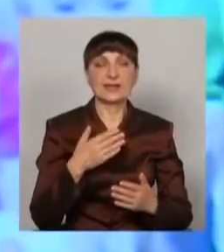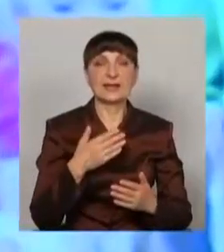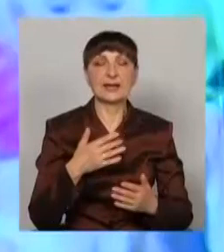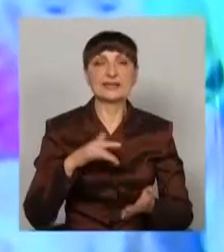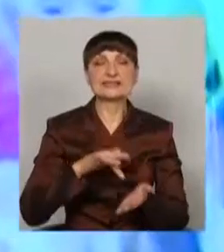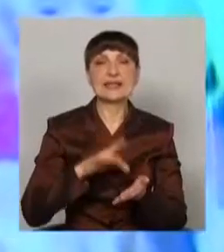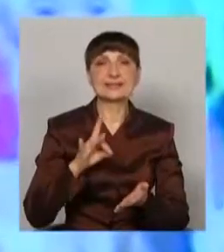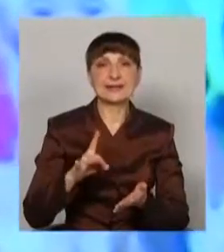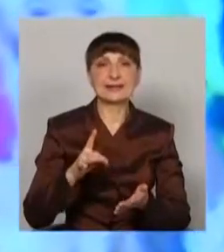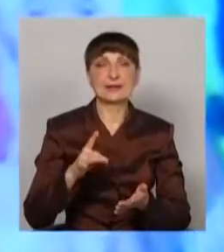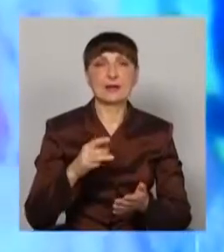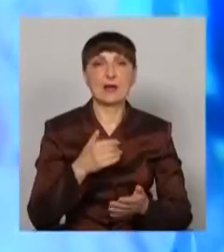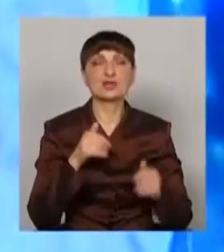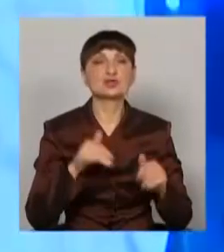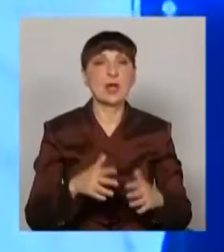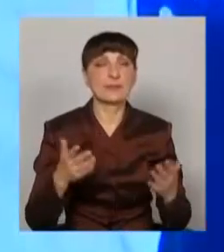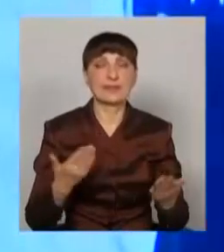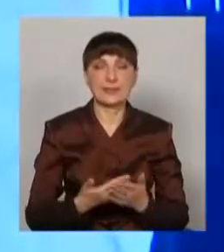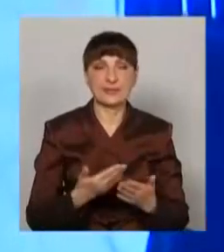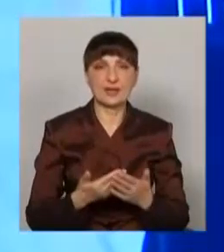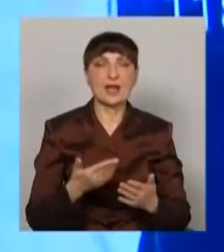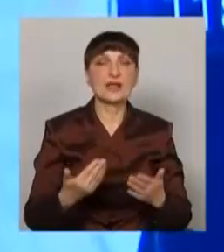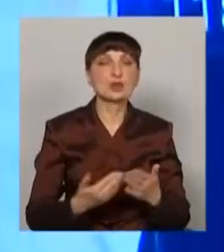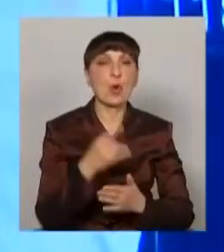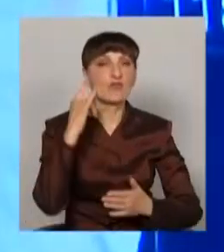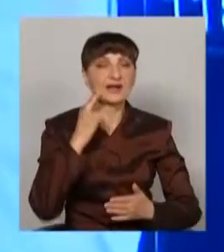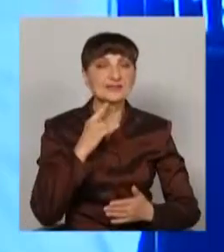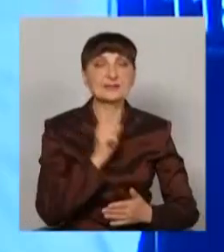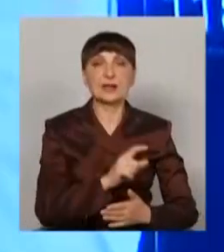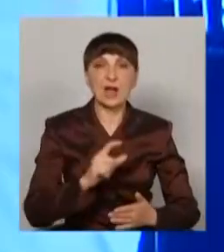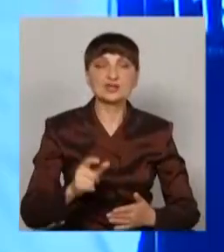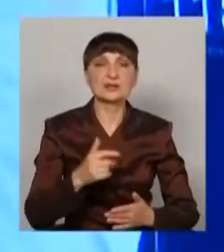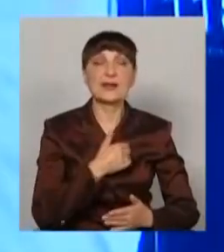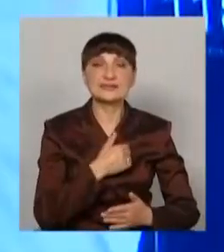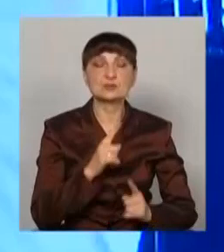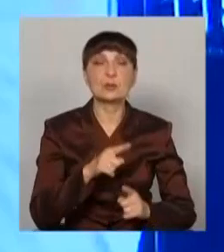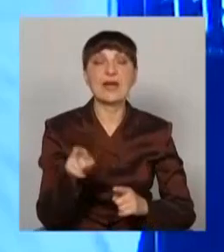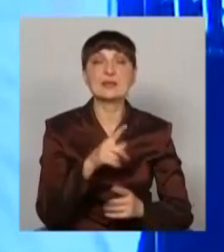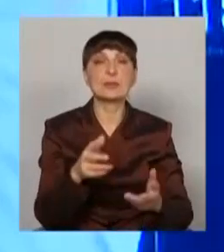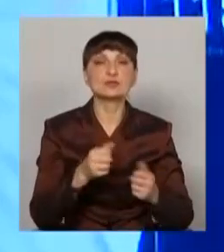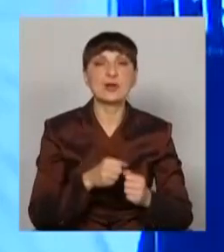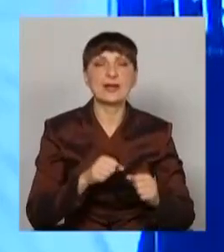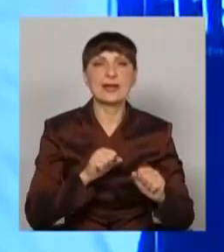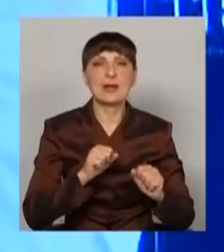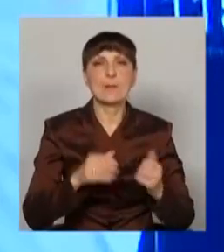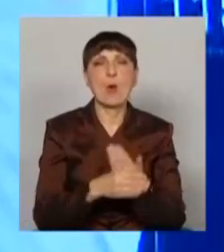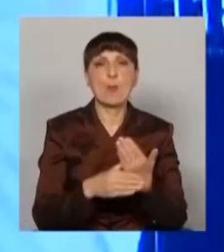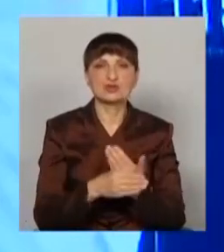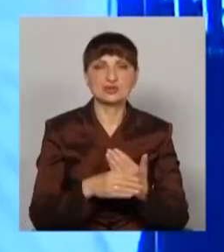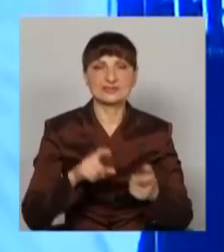решаем. Все-таки мы хотим в первую очередь, чтобы для нового Казахстана граждане получали все-таки правозащитную помощь. Почему? Потому